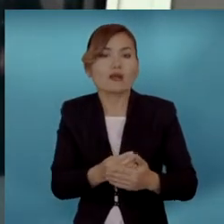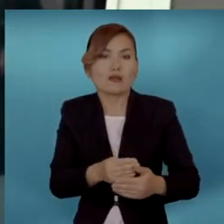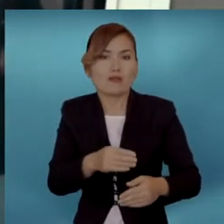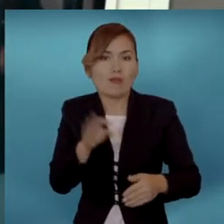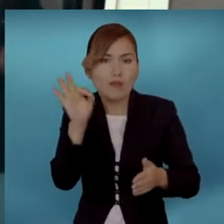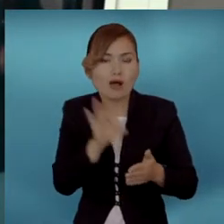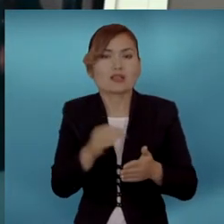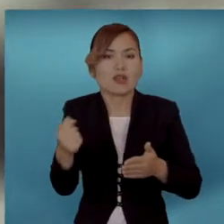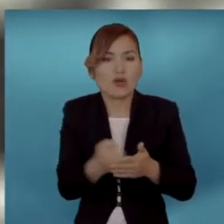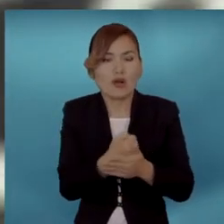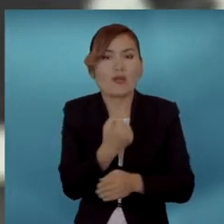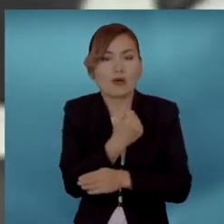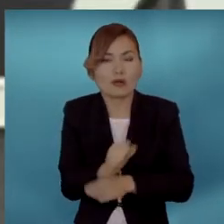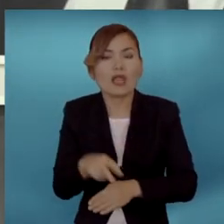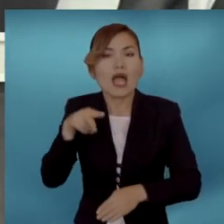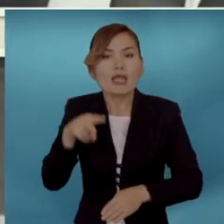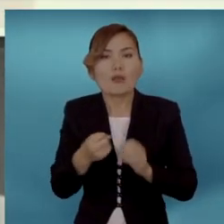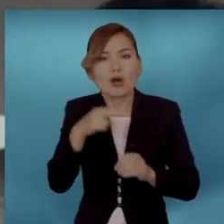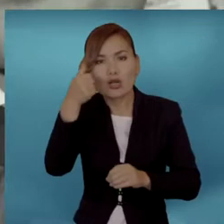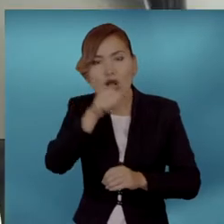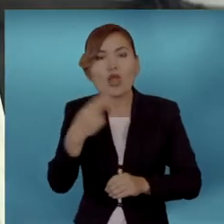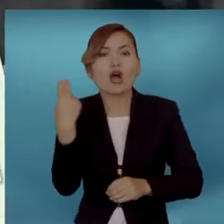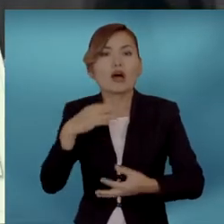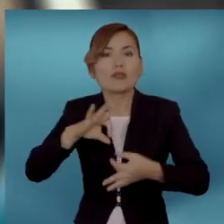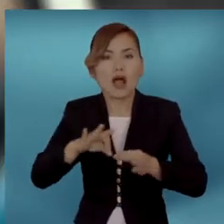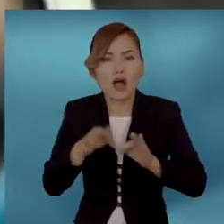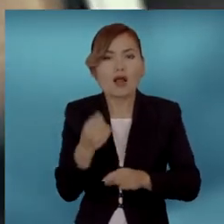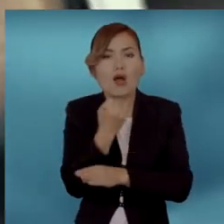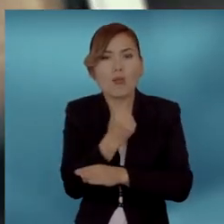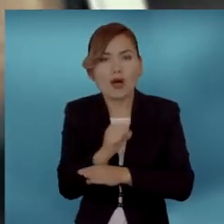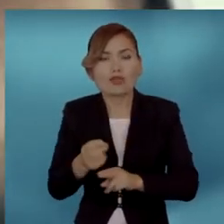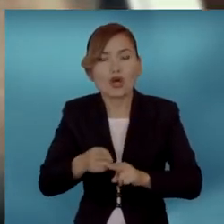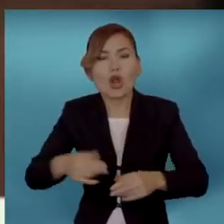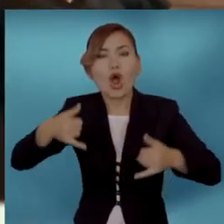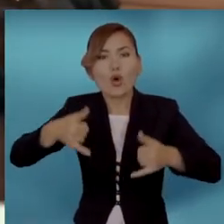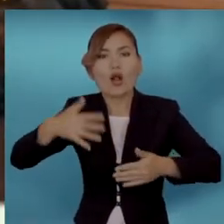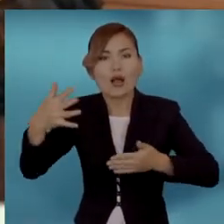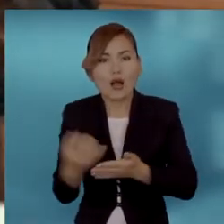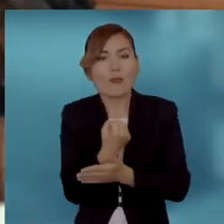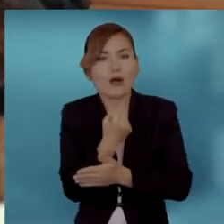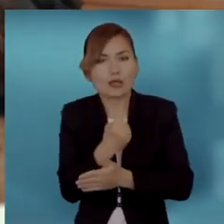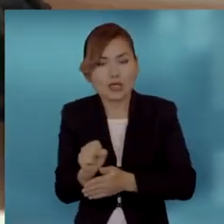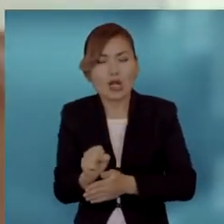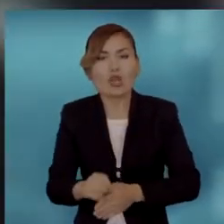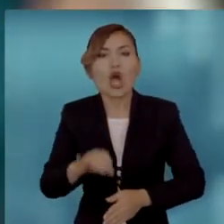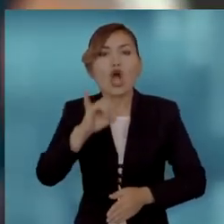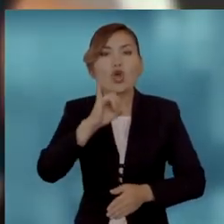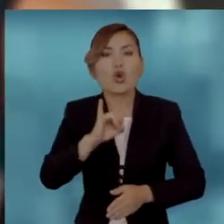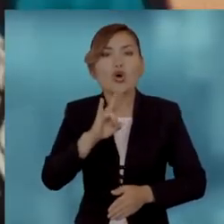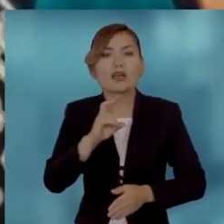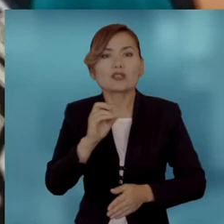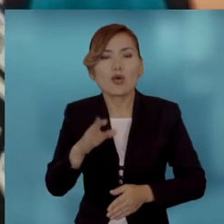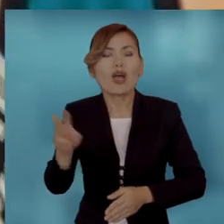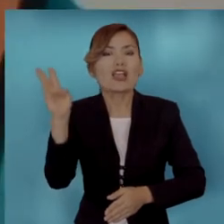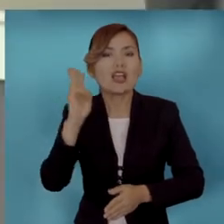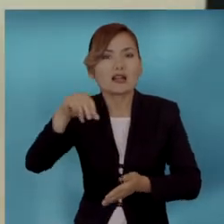алды. Спортшы өзінің 2012 жылғы Лондон олимпиадасының чемпионы Вэл Баркер кубогының иесі,